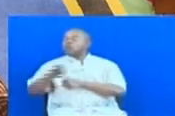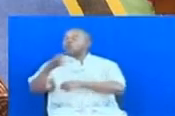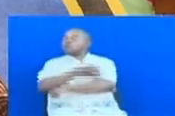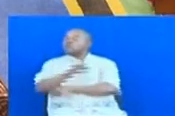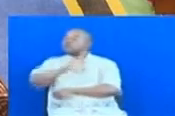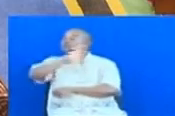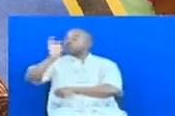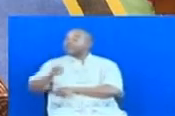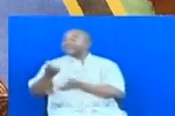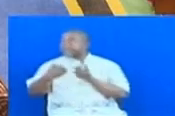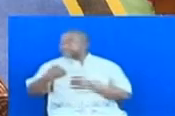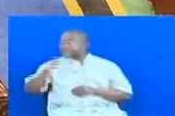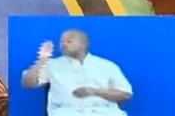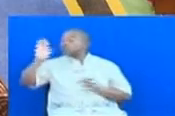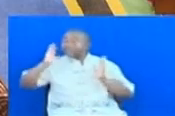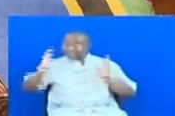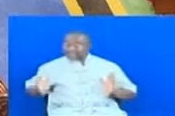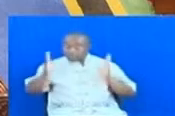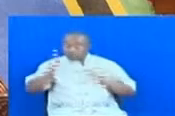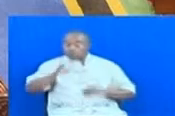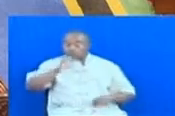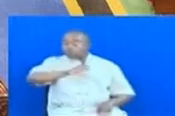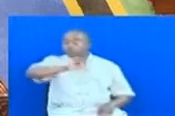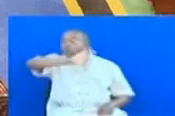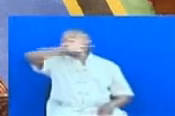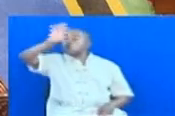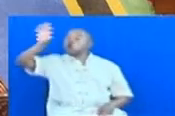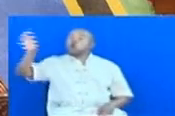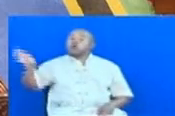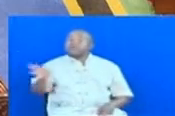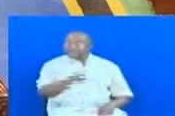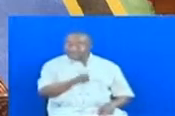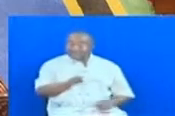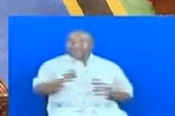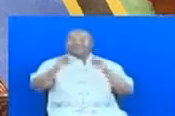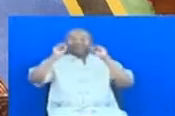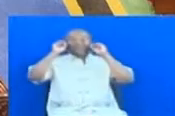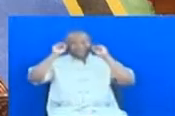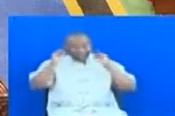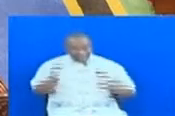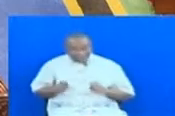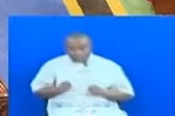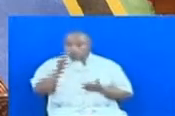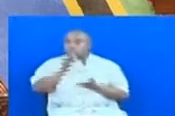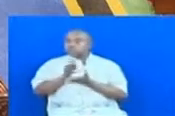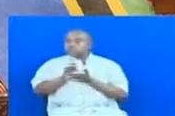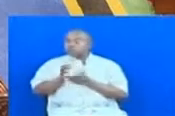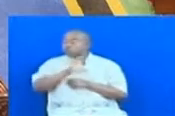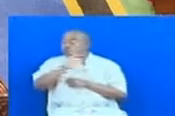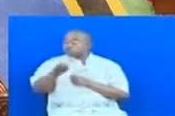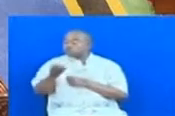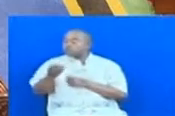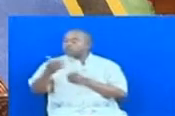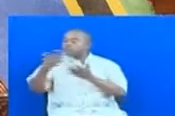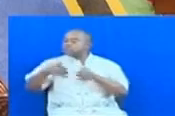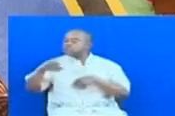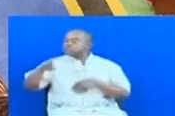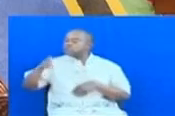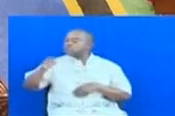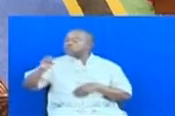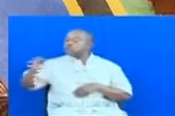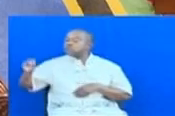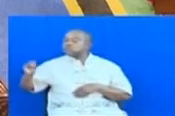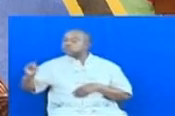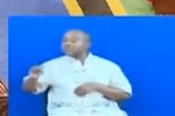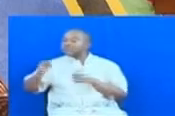naomba niwaambie, tumewaagiza wakuu wa mikoa wote wahakikishe kwamba wale defaulters wote wa POS tunaainisha na watu zile fedha